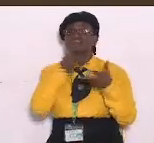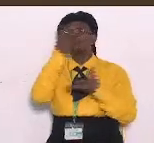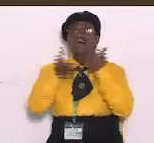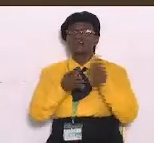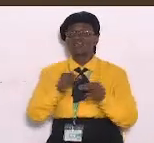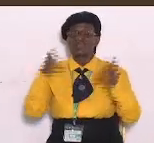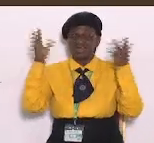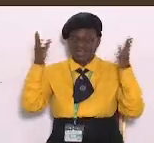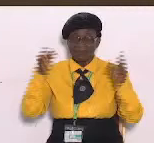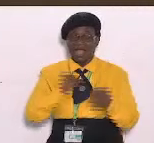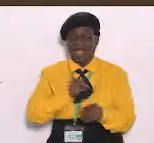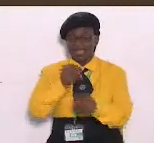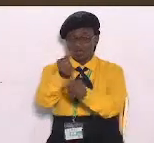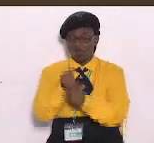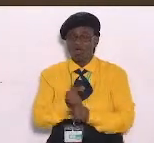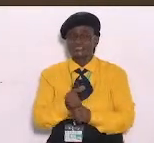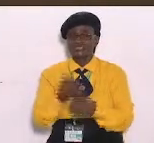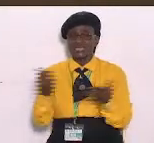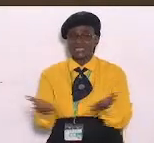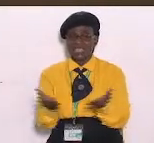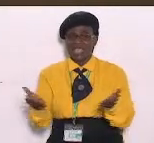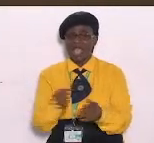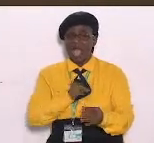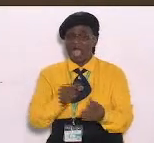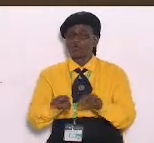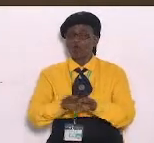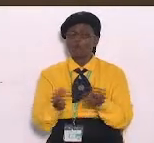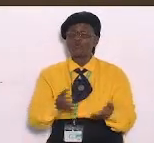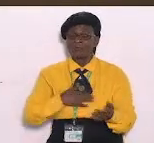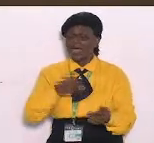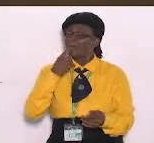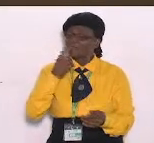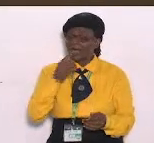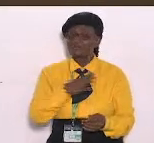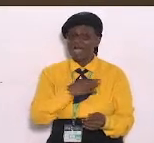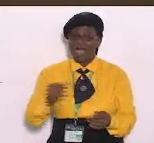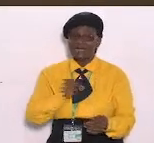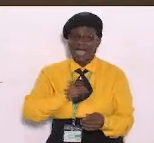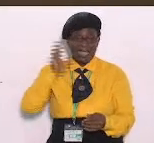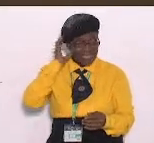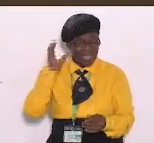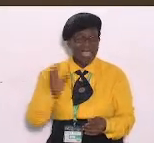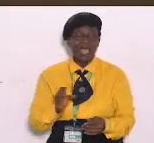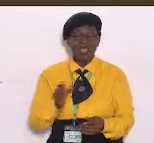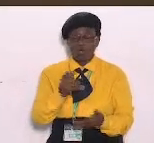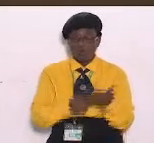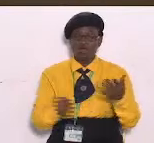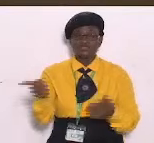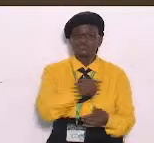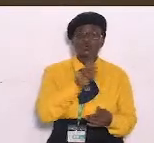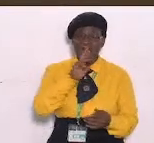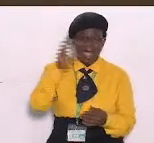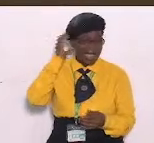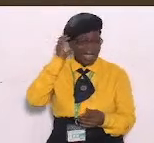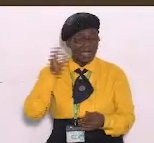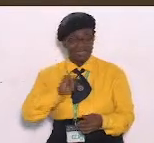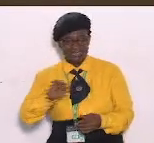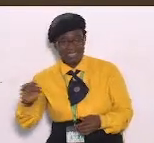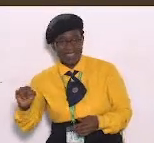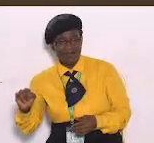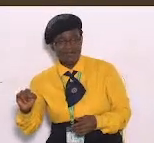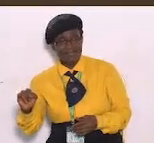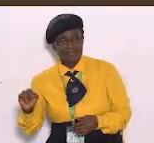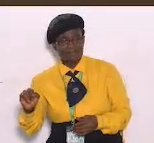sauter mais je suis arrivé ici j'ai ouvert ma bouche et tu écoutes ce que tu